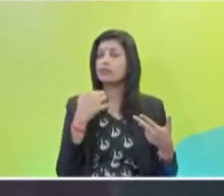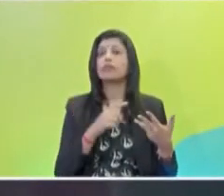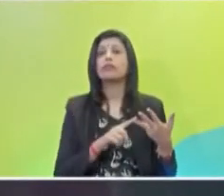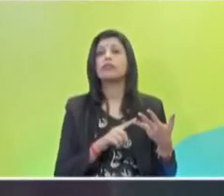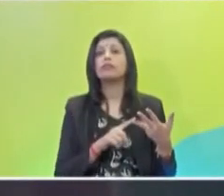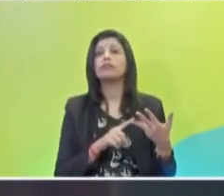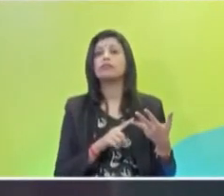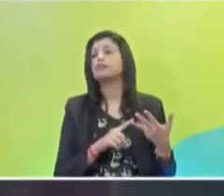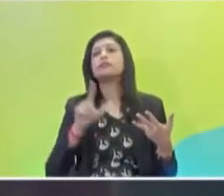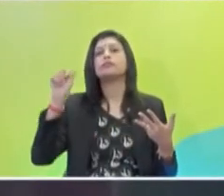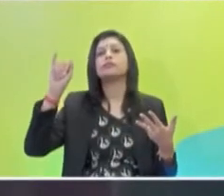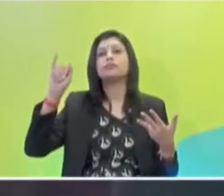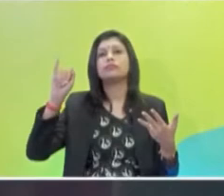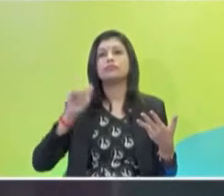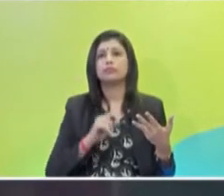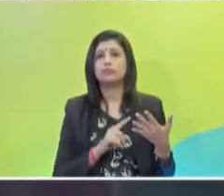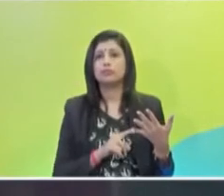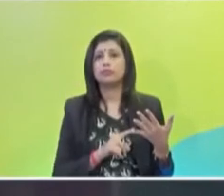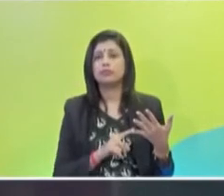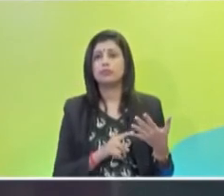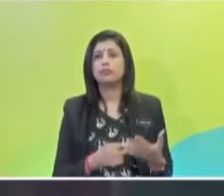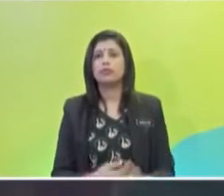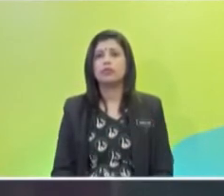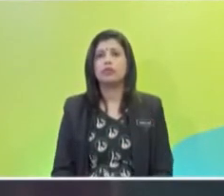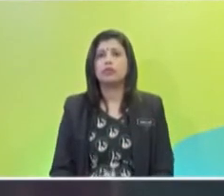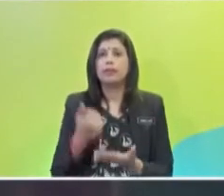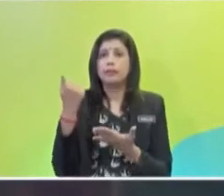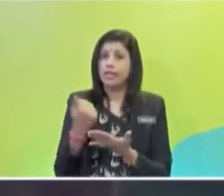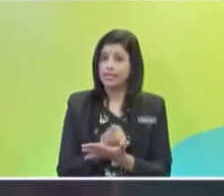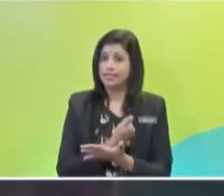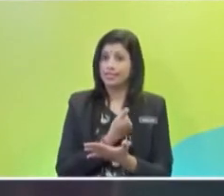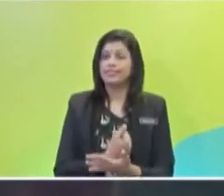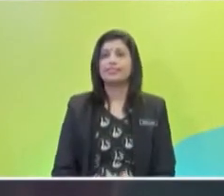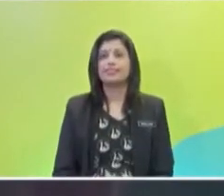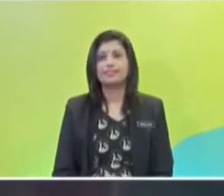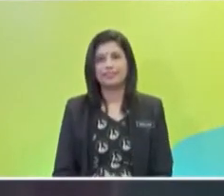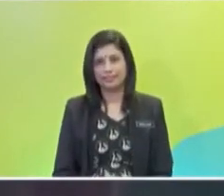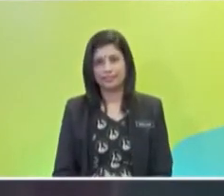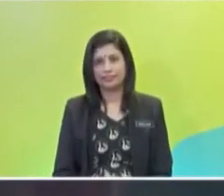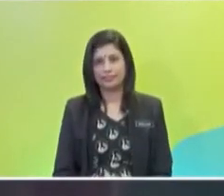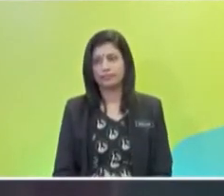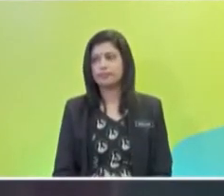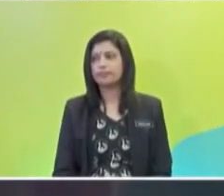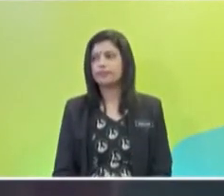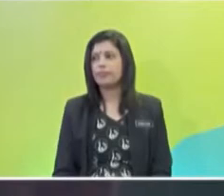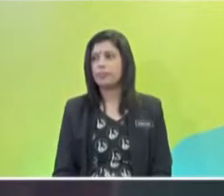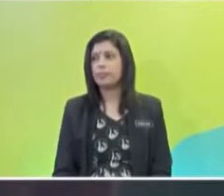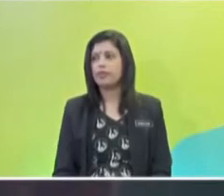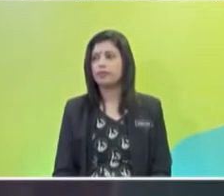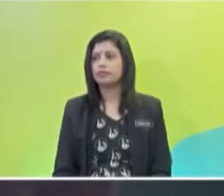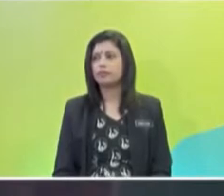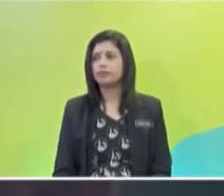kita ada buah lai. Dan juga apa lagi apa satu lagi tadi? Mangga. Mangga. Mangga. Okey. Okay,